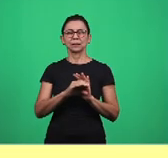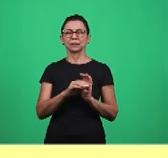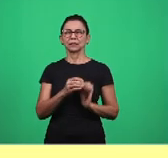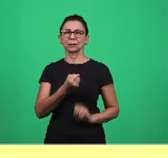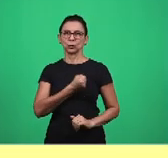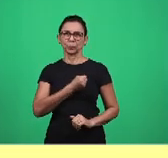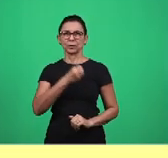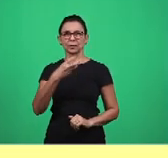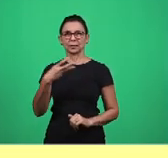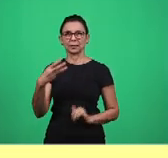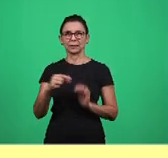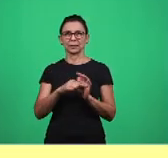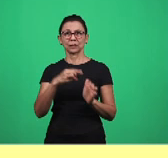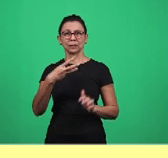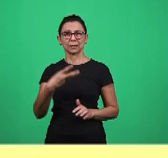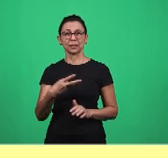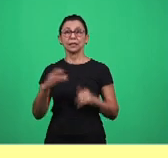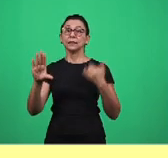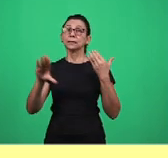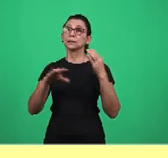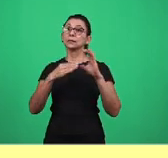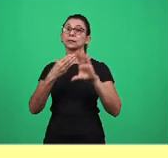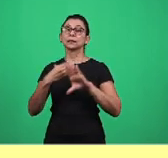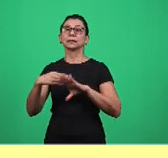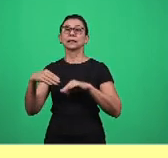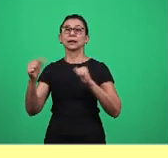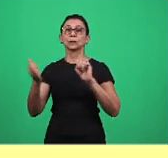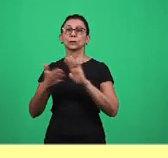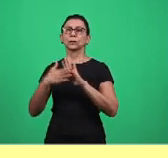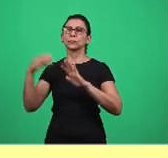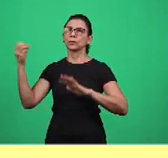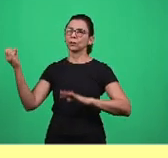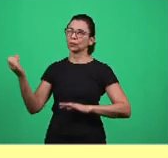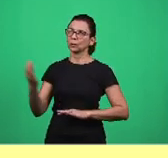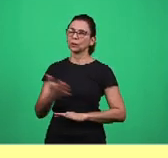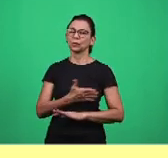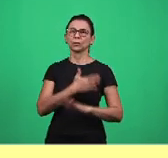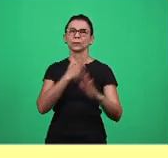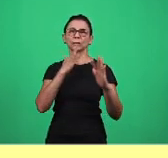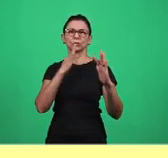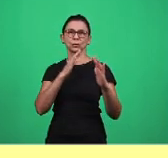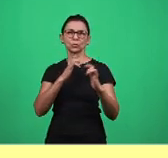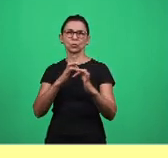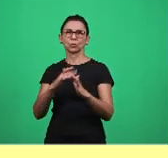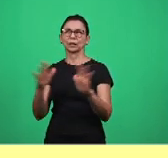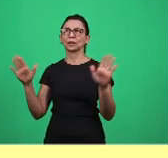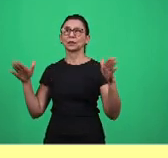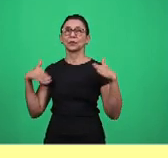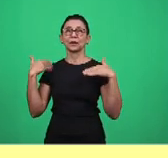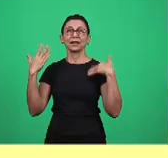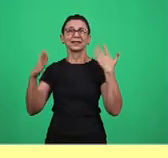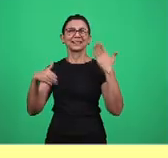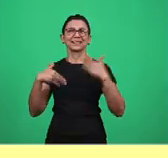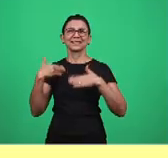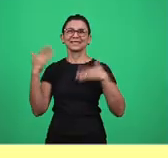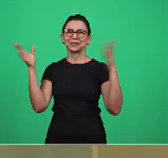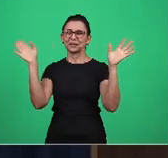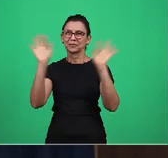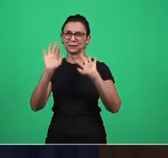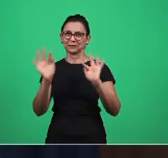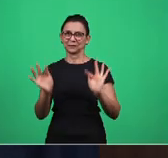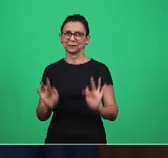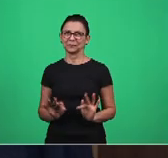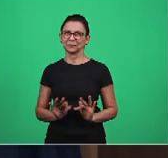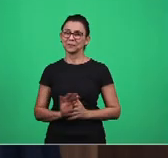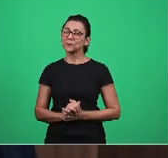avec louange, avec joie. » Donc, nous allons connaître la flûte douce. C'est